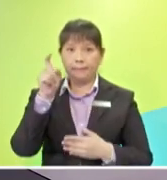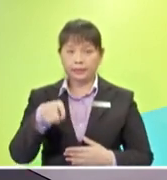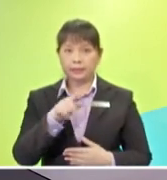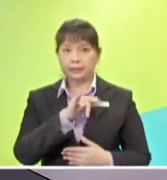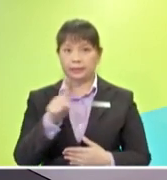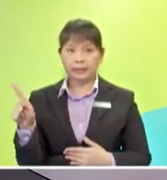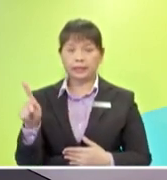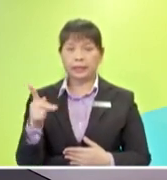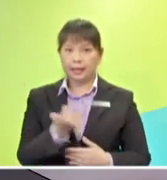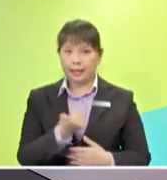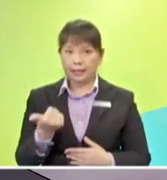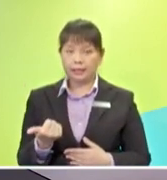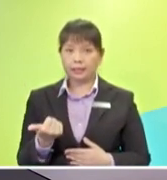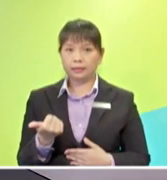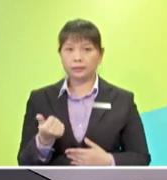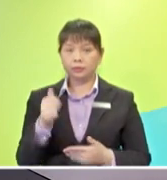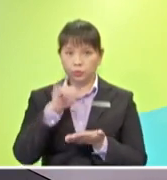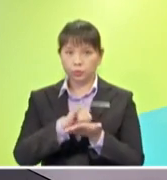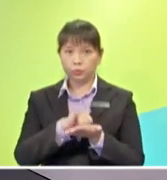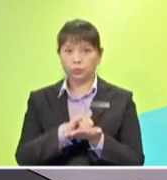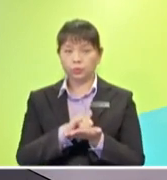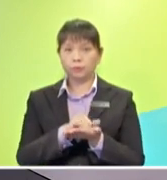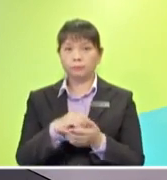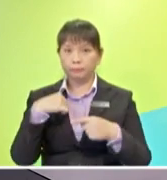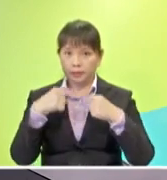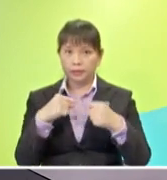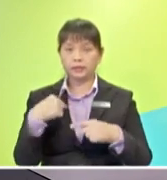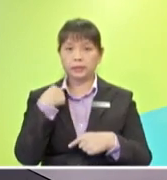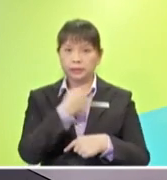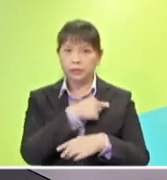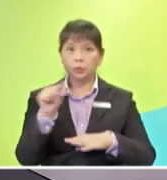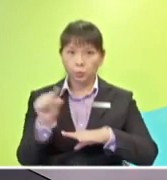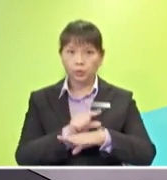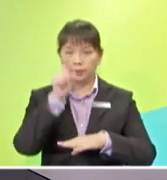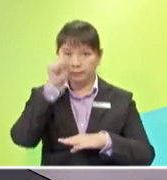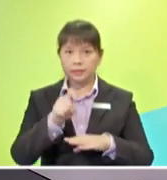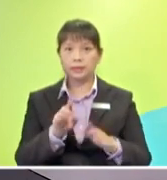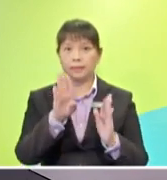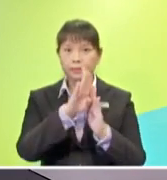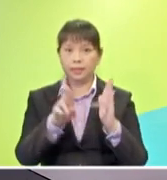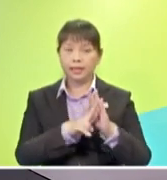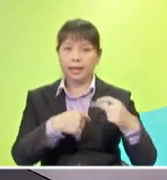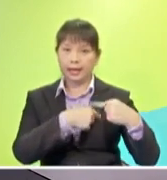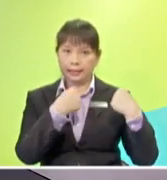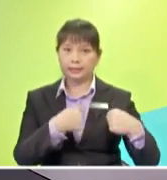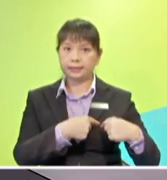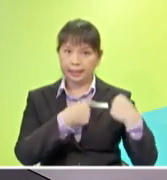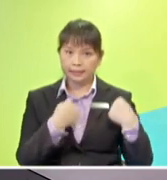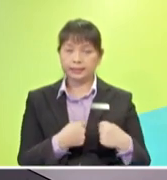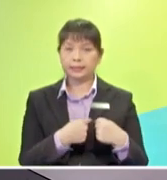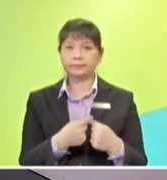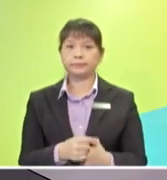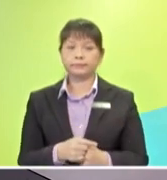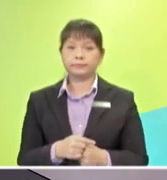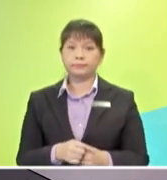berhati-hati Oke sebab benda itu sangat bahaya kita tak tahu kita rasa benda itu serono aja main kita